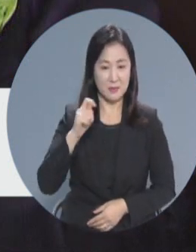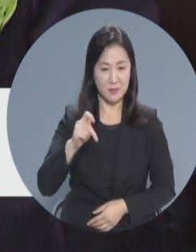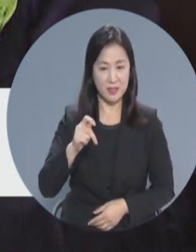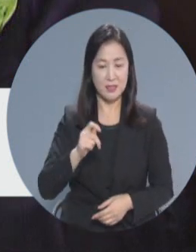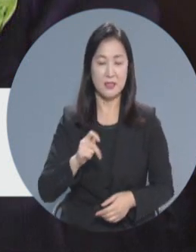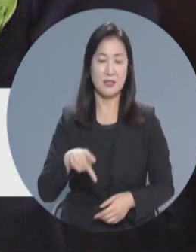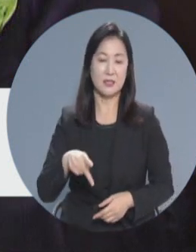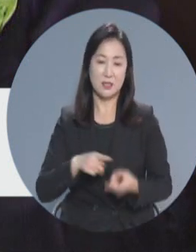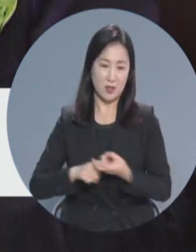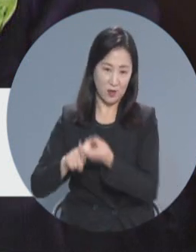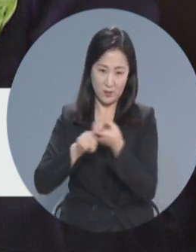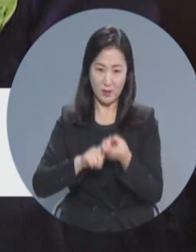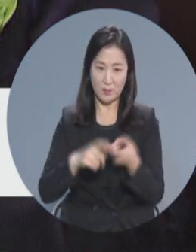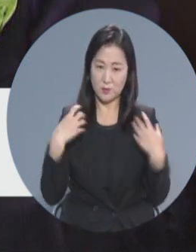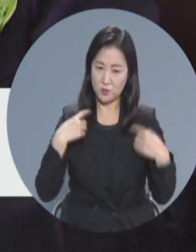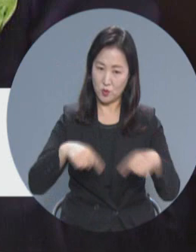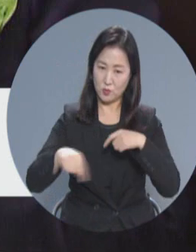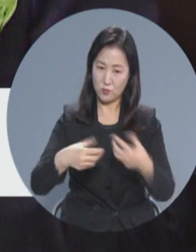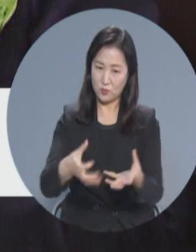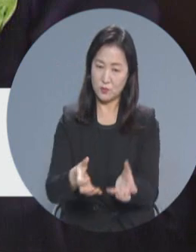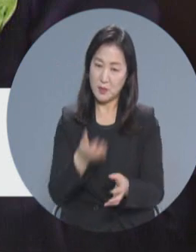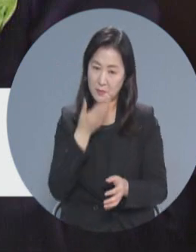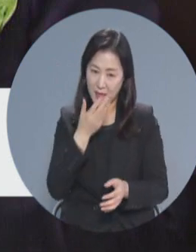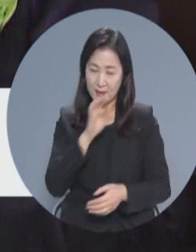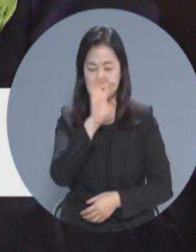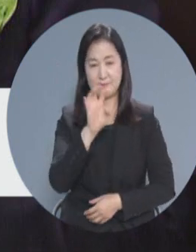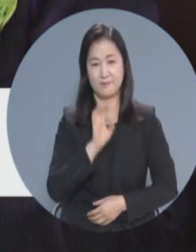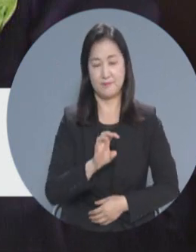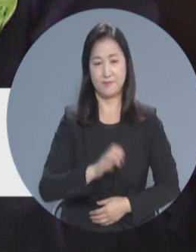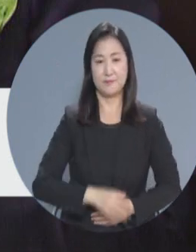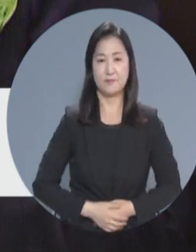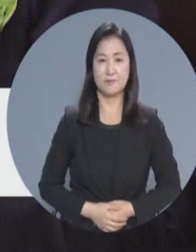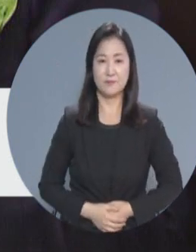구성으로까지 이어질 수 있을지 주목됩니다. 윤근수 기자입니다.